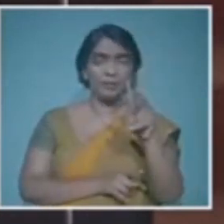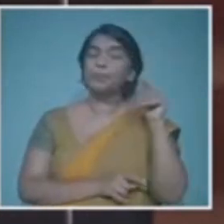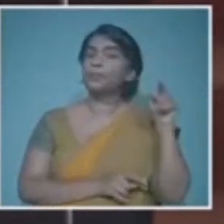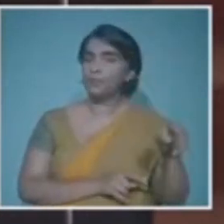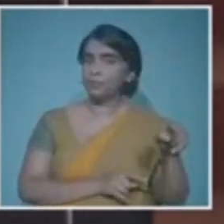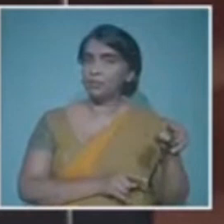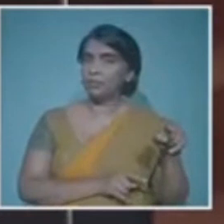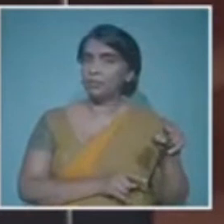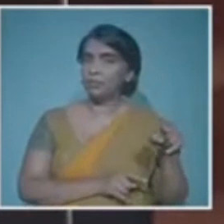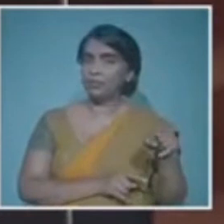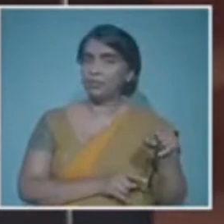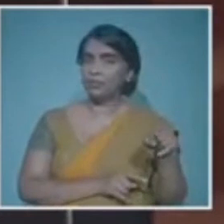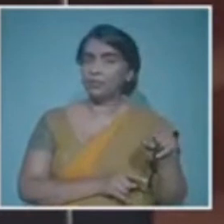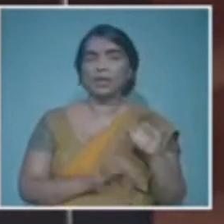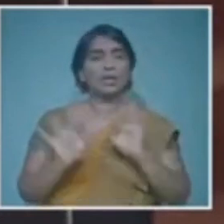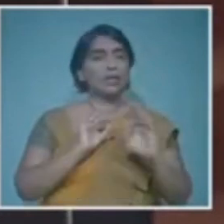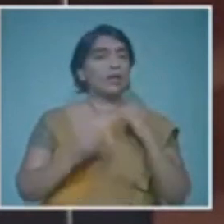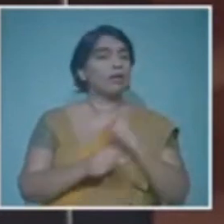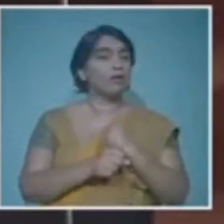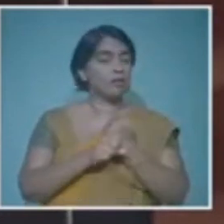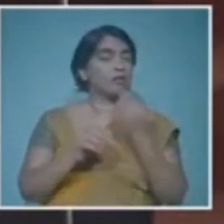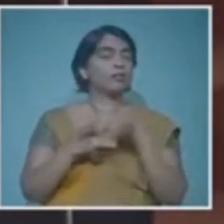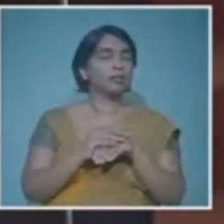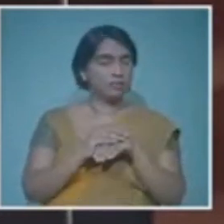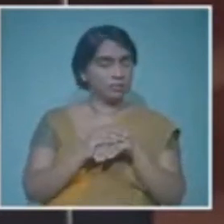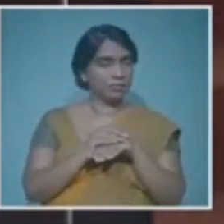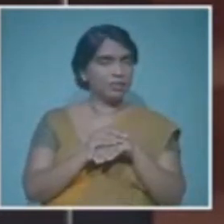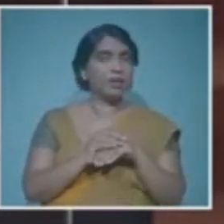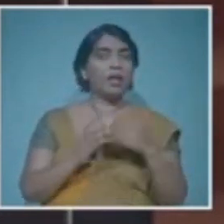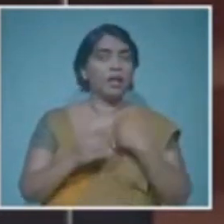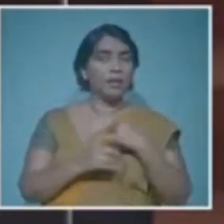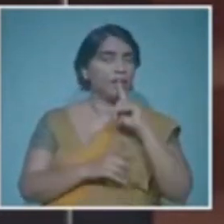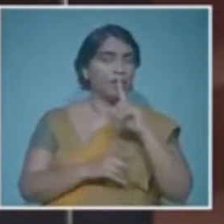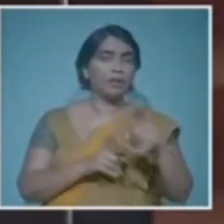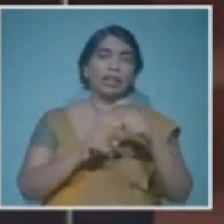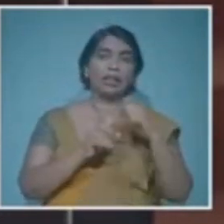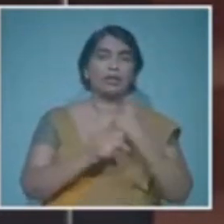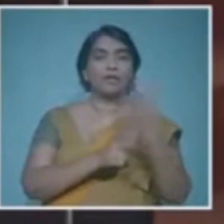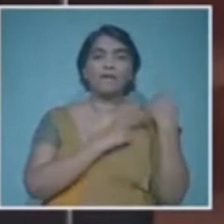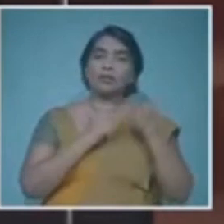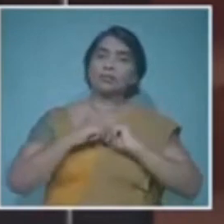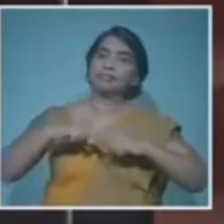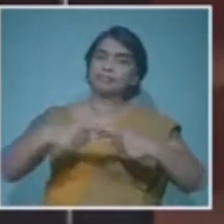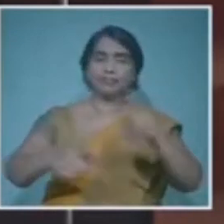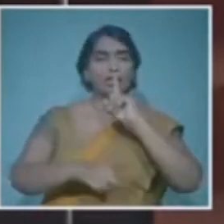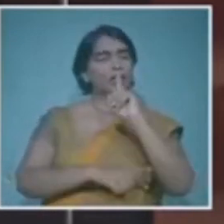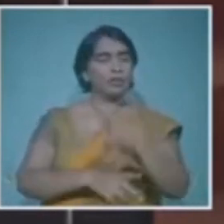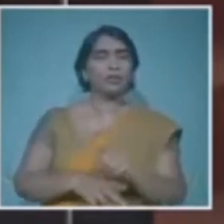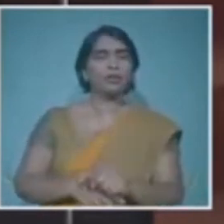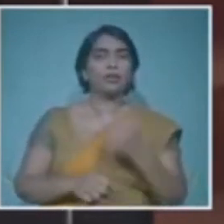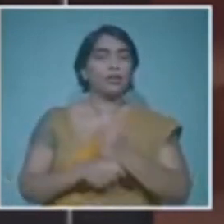එතකොට යහපාල ආණ්ඩුව ආවහම අපිත් කිව්වා එතුමාට ඒ වැඩේ කරගෙන යන්න කියලා. ඊට